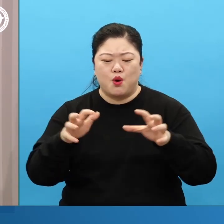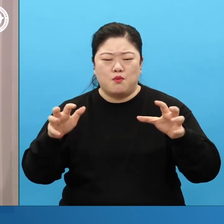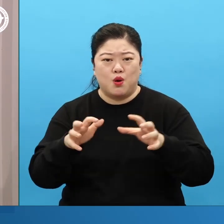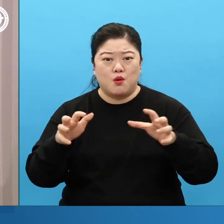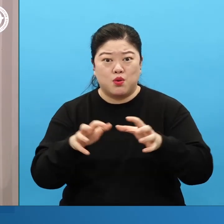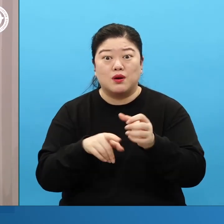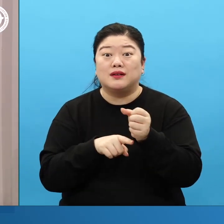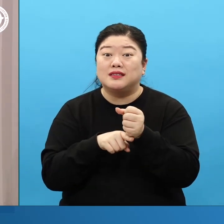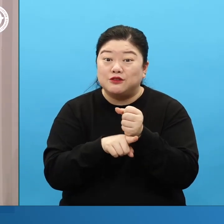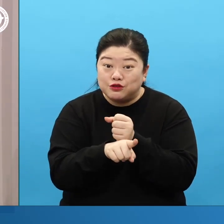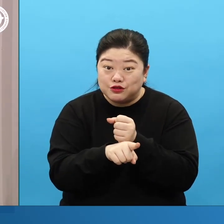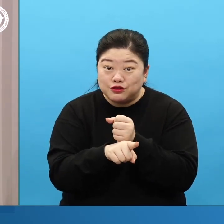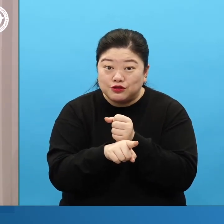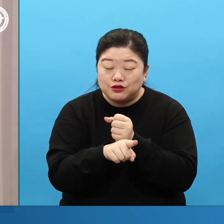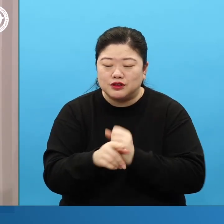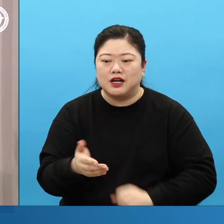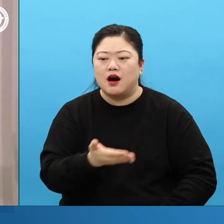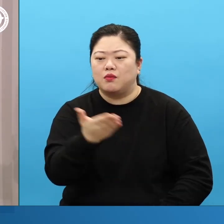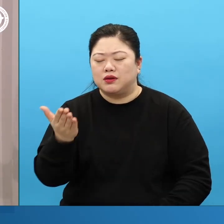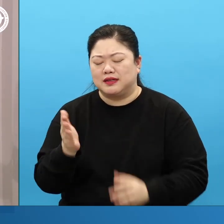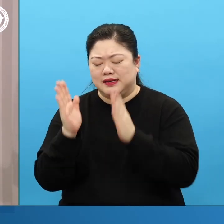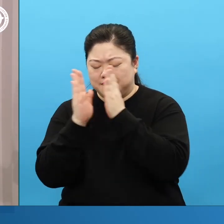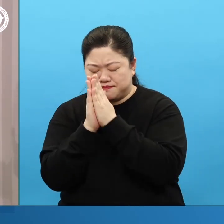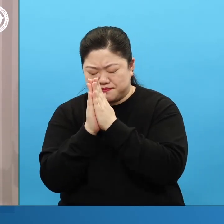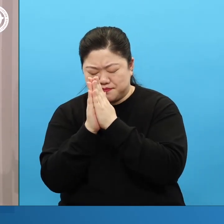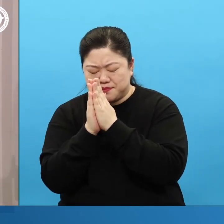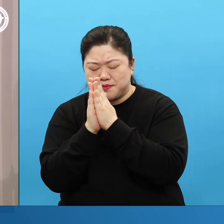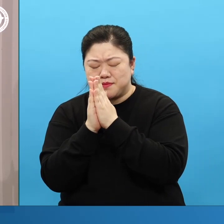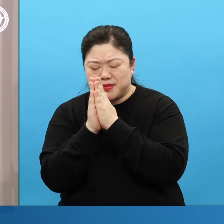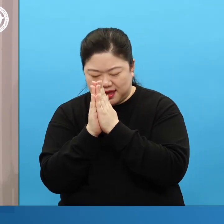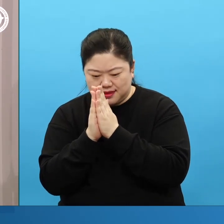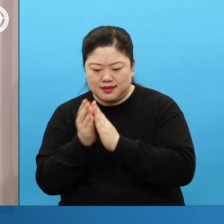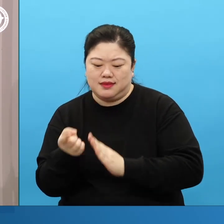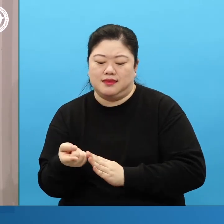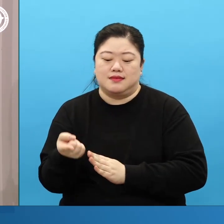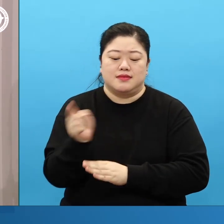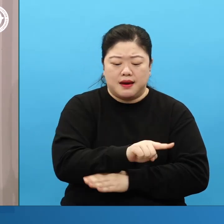기도하고 공부하는 게